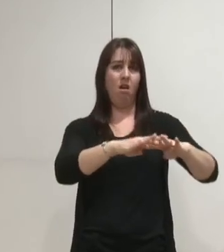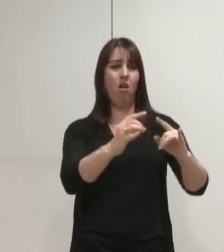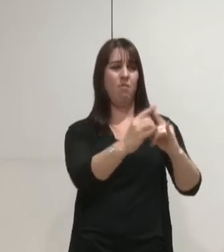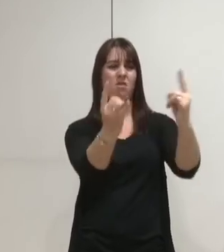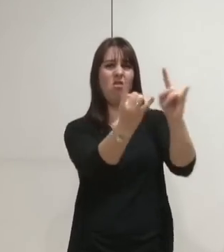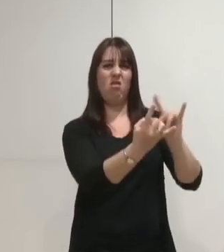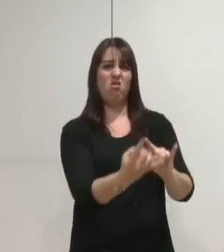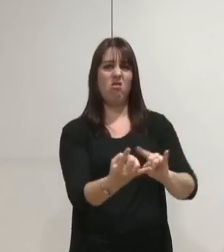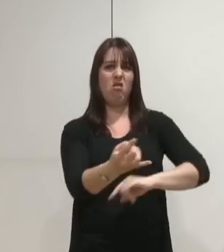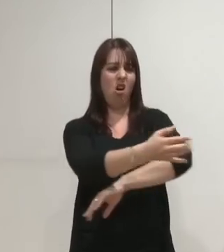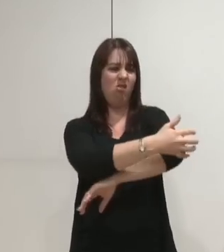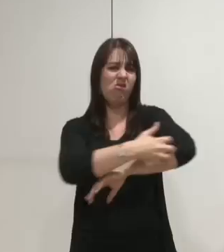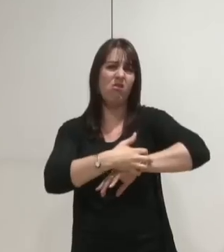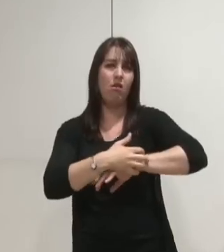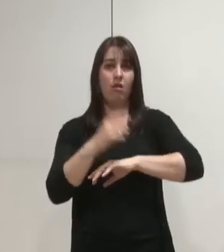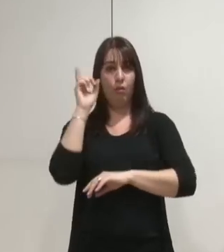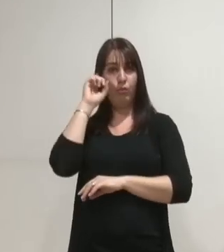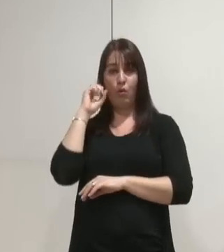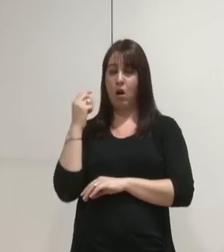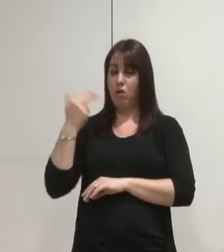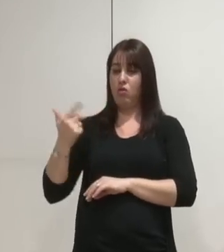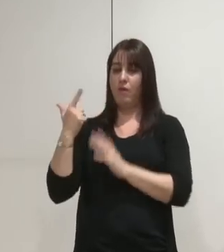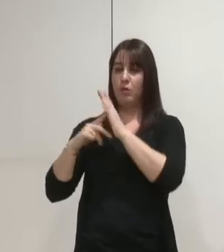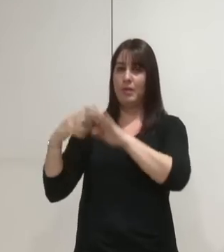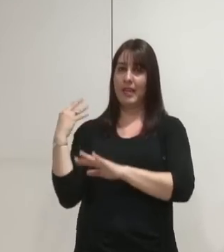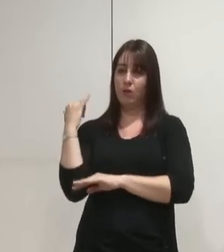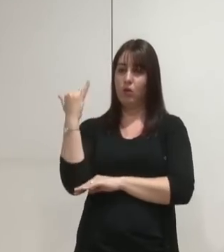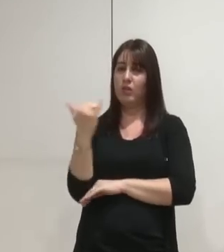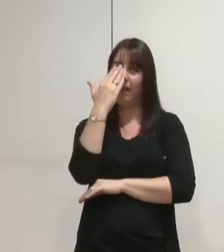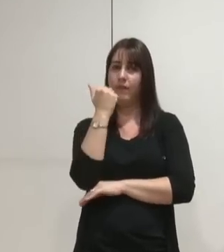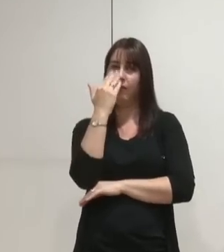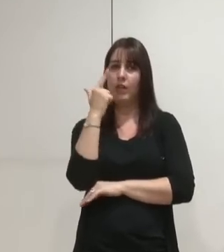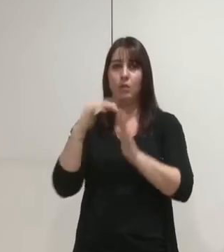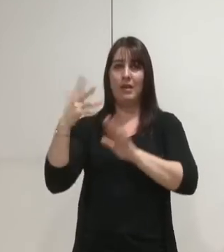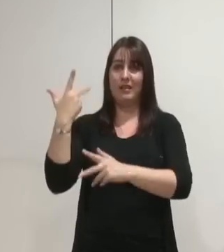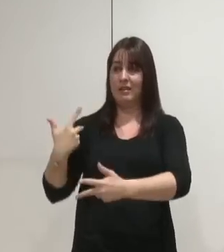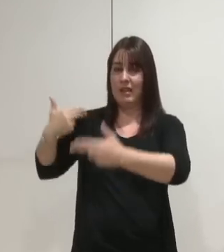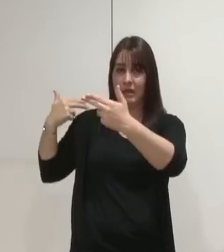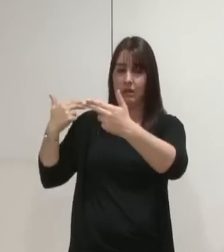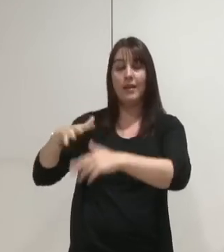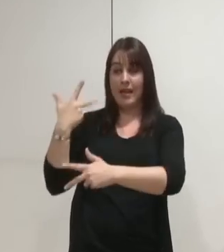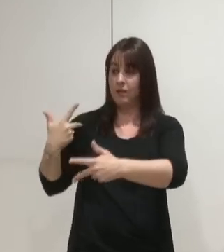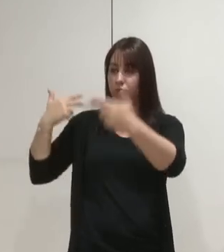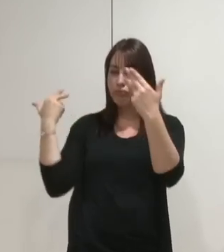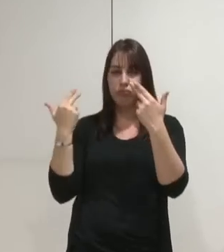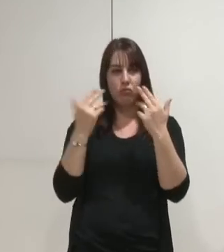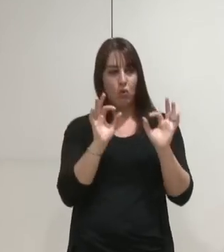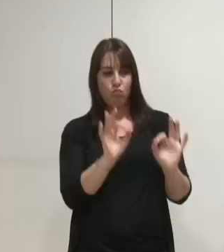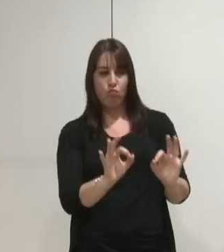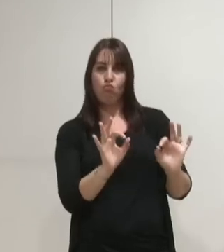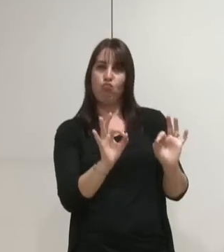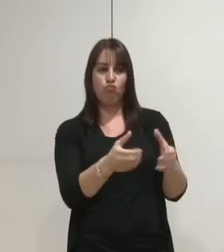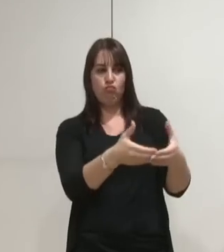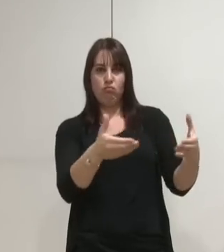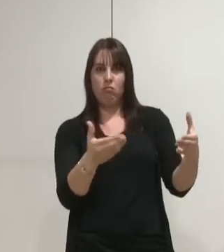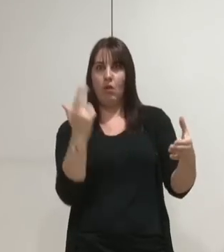sont apparu puisque'entre novembre 2014 et février 2015 la population est restée stable et jusqu'au début